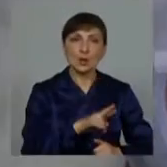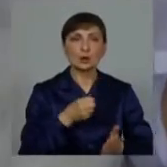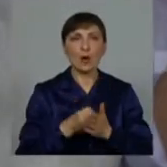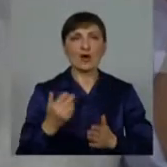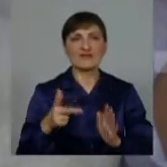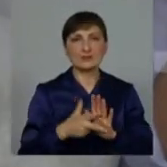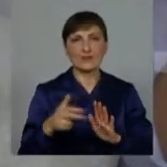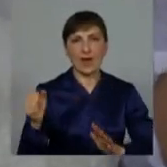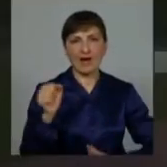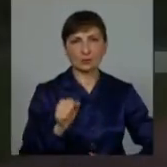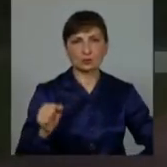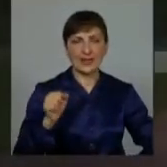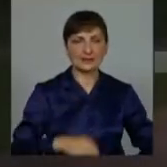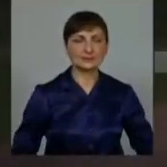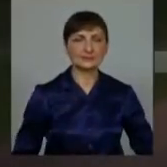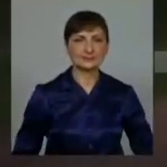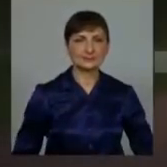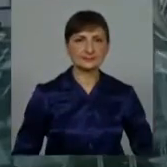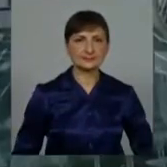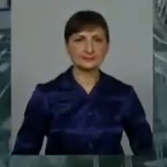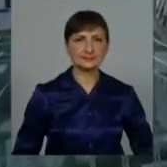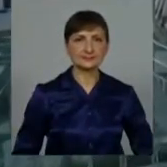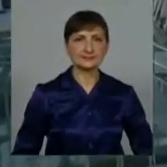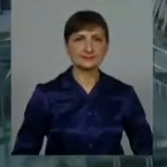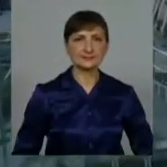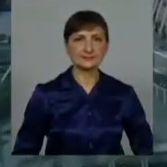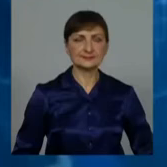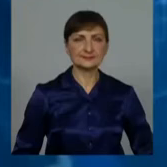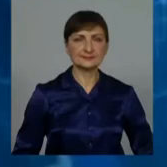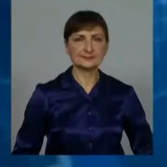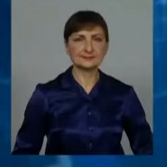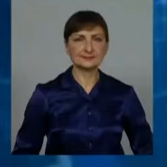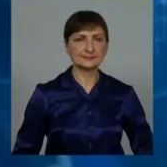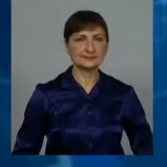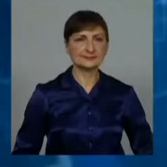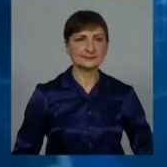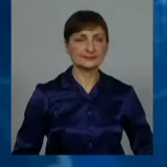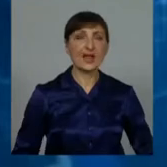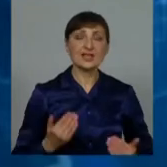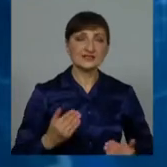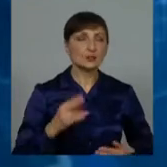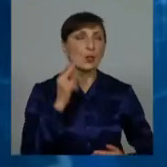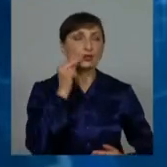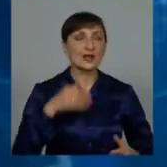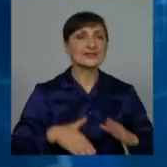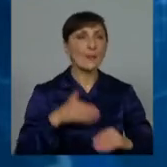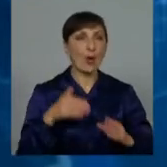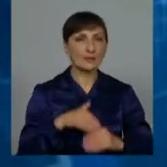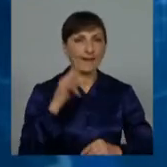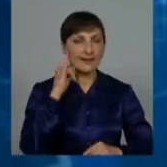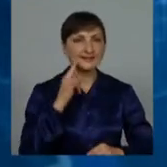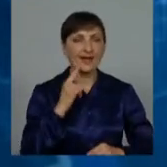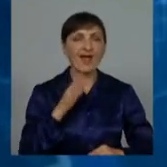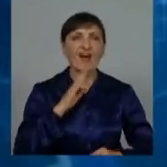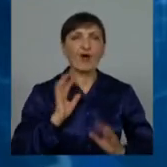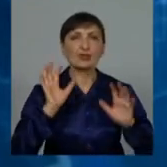8 августа. Рамина Мирзалимова, Рашид Шукуралиев, телеканал «Алматы». Ну а сегодня мужская сборная Казахстана по